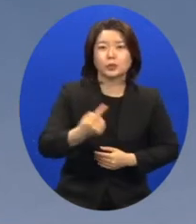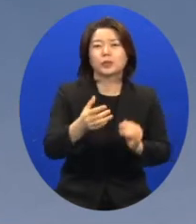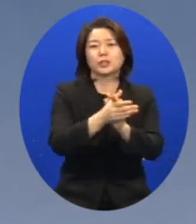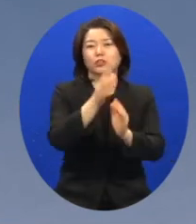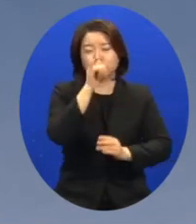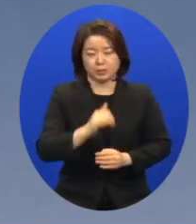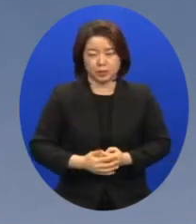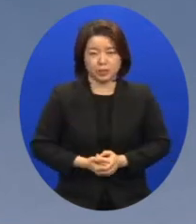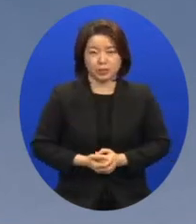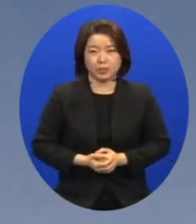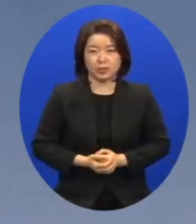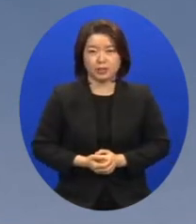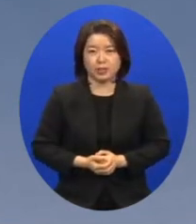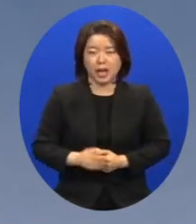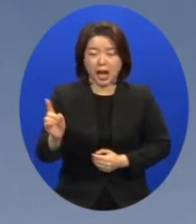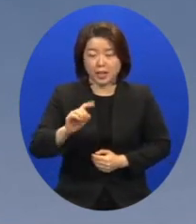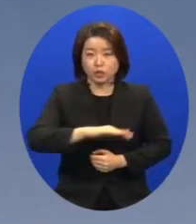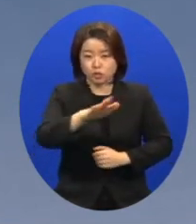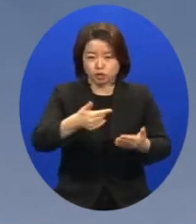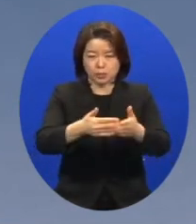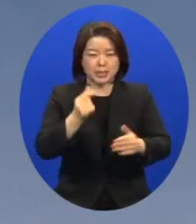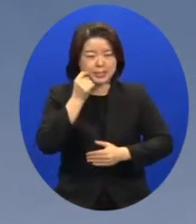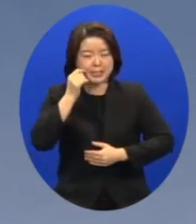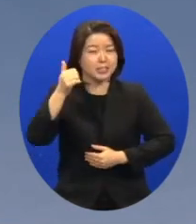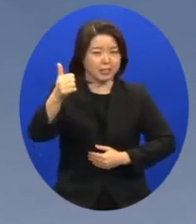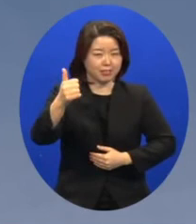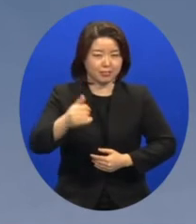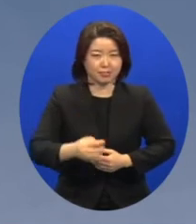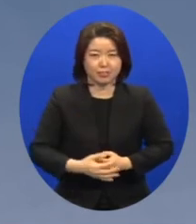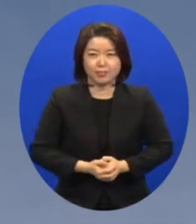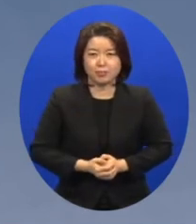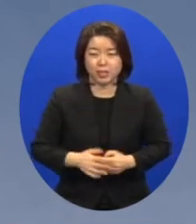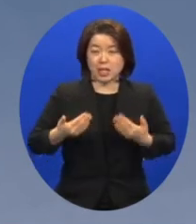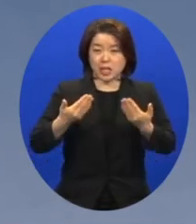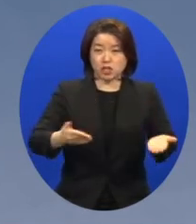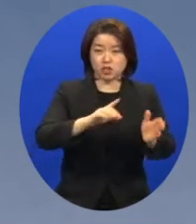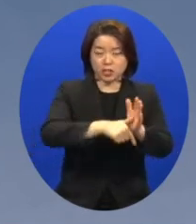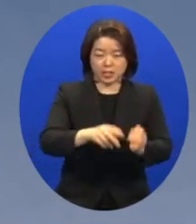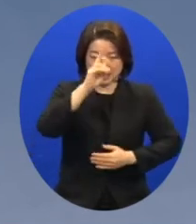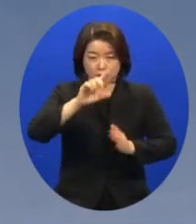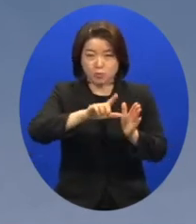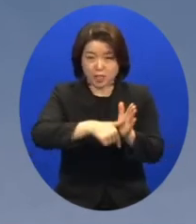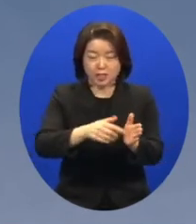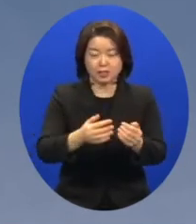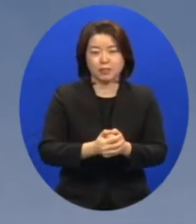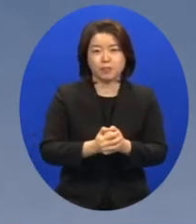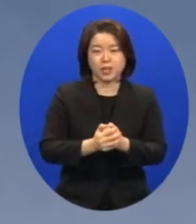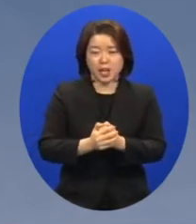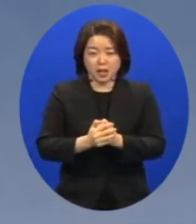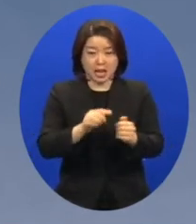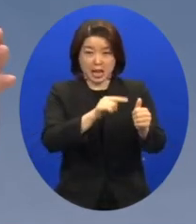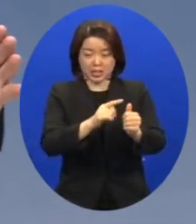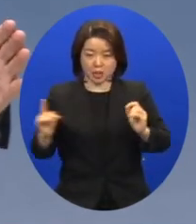있었어 하여튼 우리 반해서 인기 체리 되었어요 쉬는 시간 점심시간 테 다들